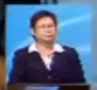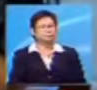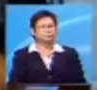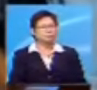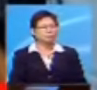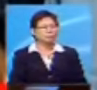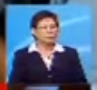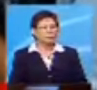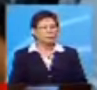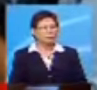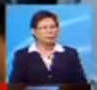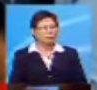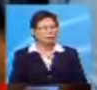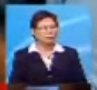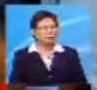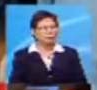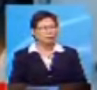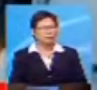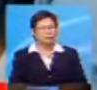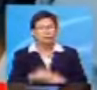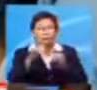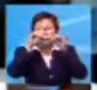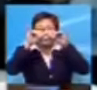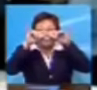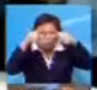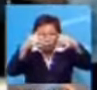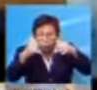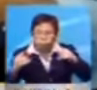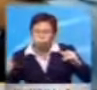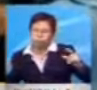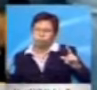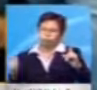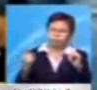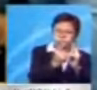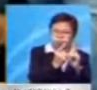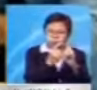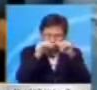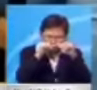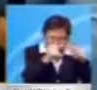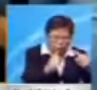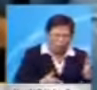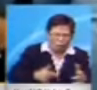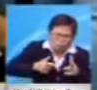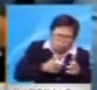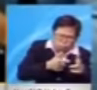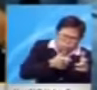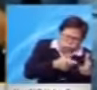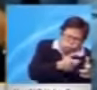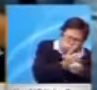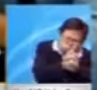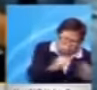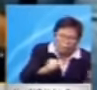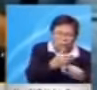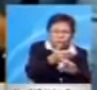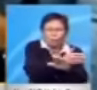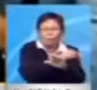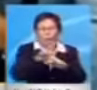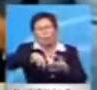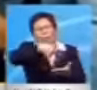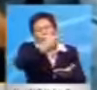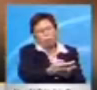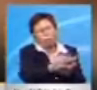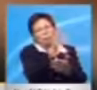pendang Haiwan tersebut secara tiba-tiba meluru ke arah mangsa menyebabkan dia berlari menyelamatkan diri sebelum rebah di